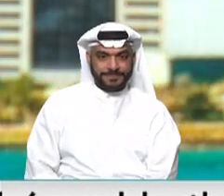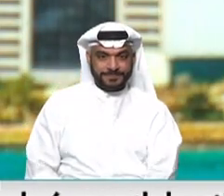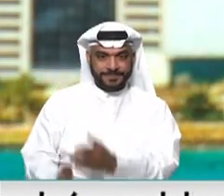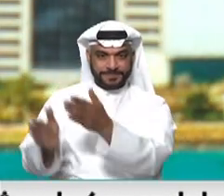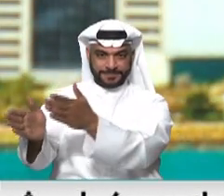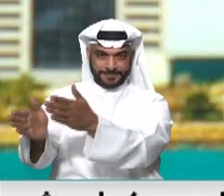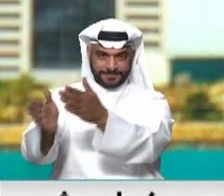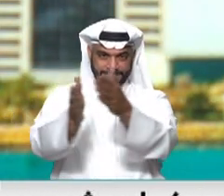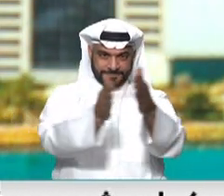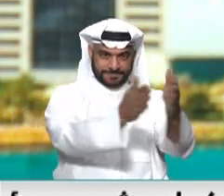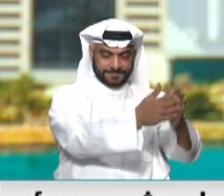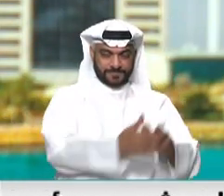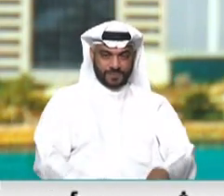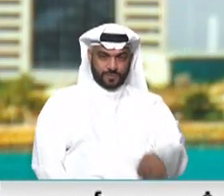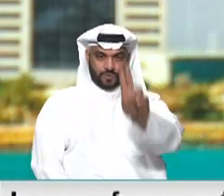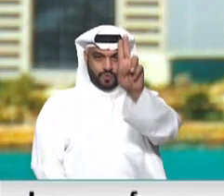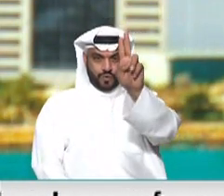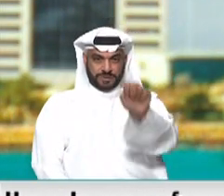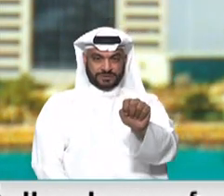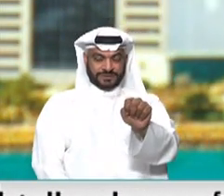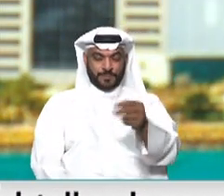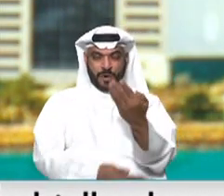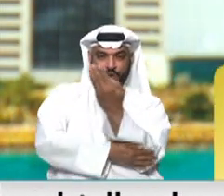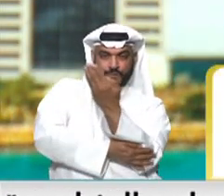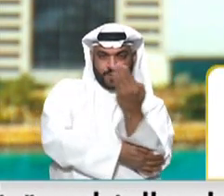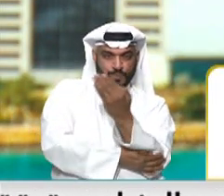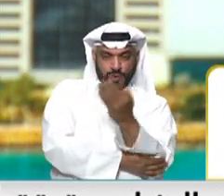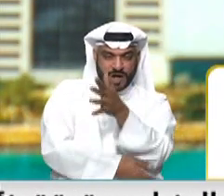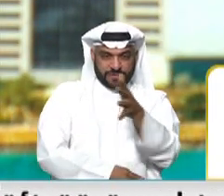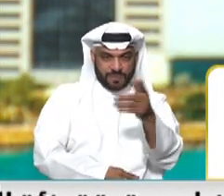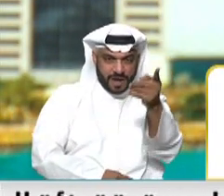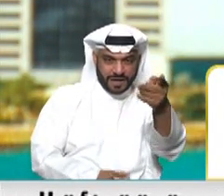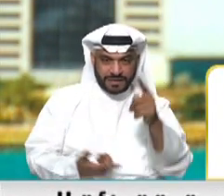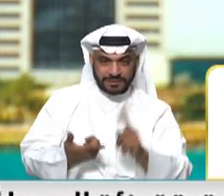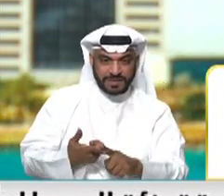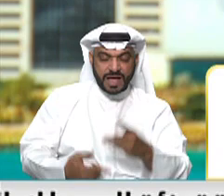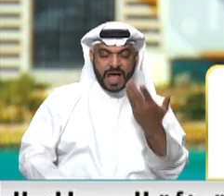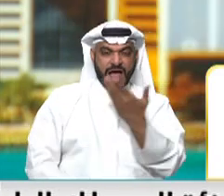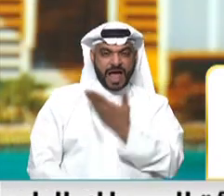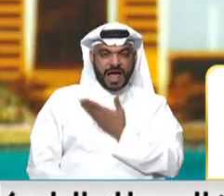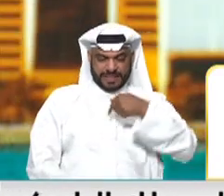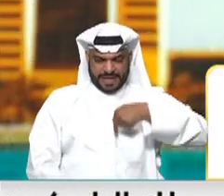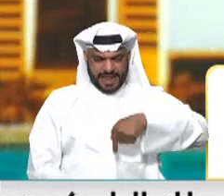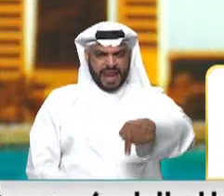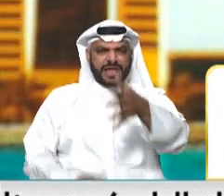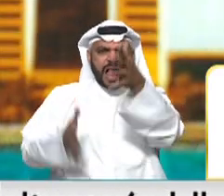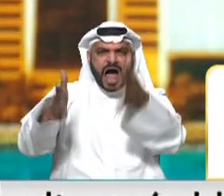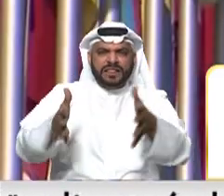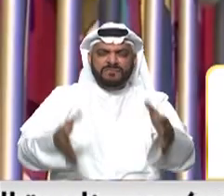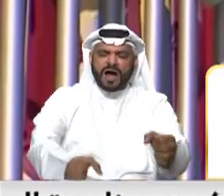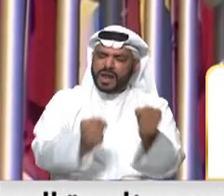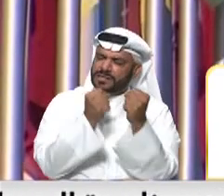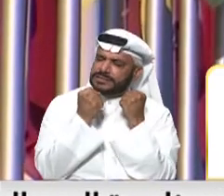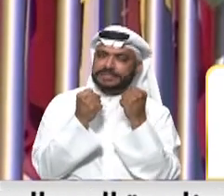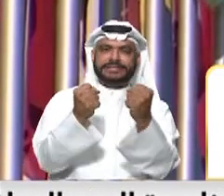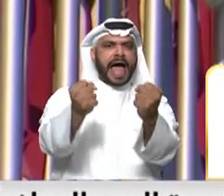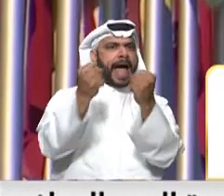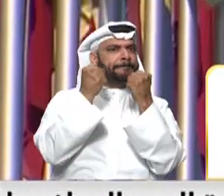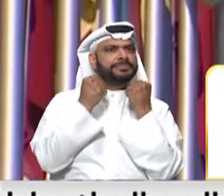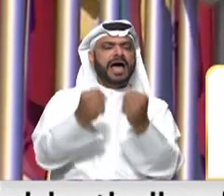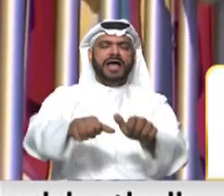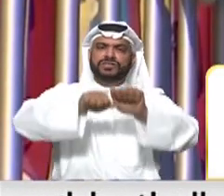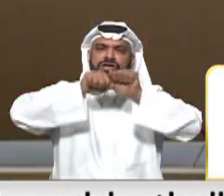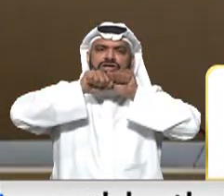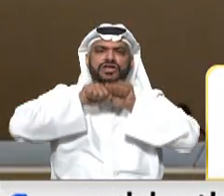قالت منظمه الامم المتحده للطفوله يونيسيف ان اطفال قطاع غزه يواجهون ظروفا صعبه وسط انتشار